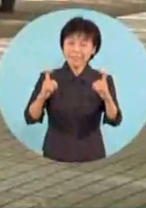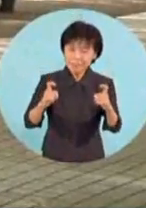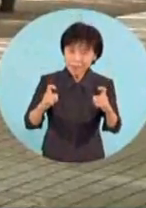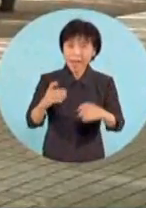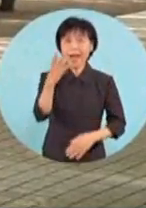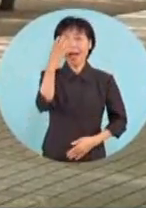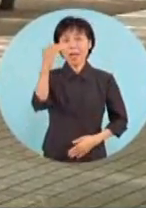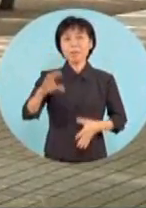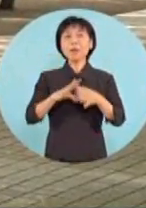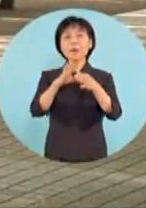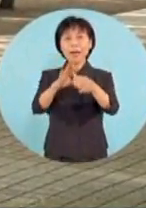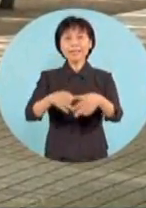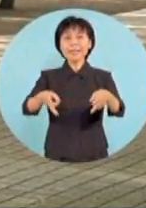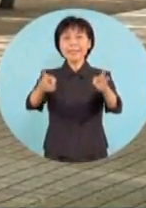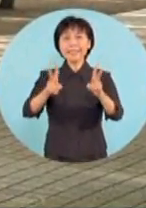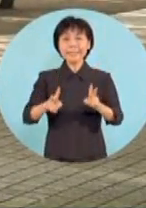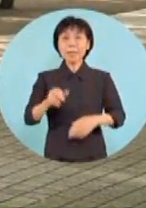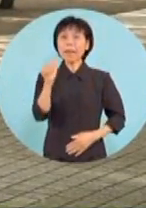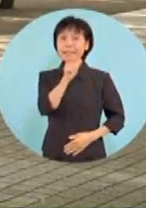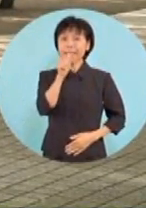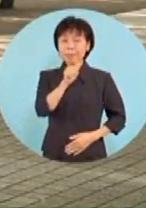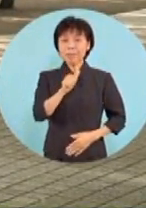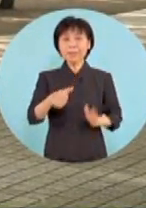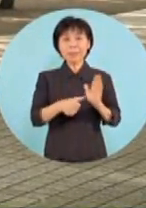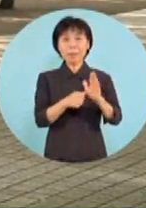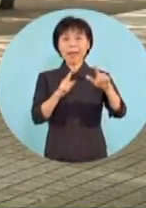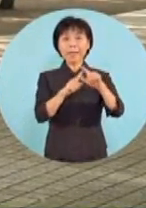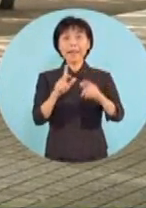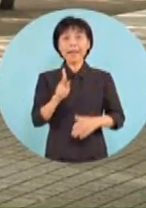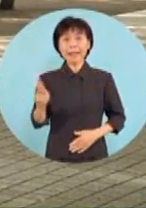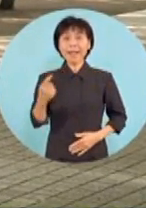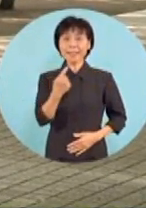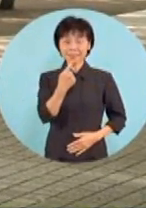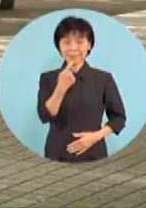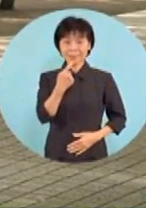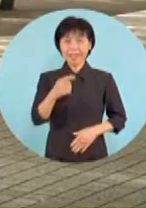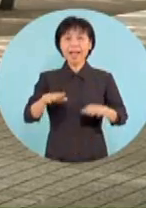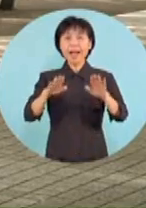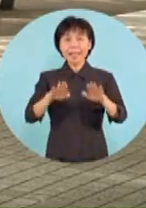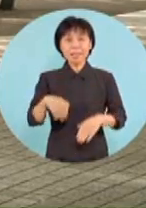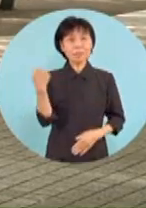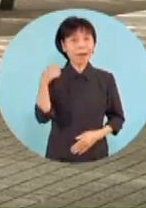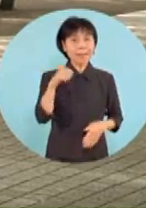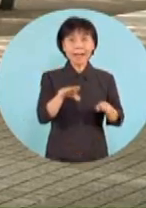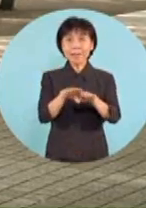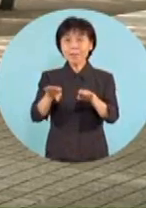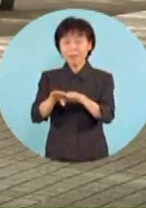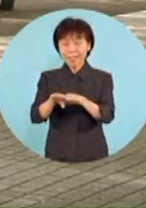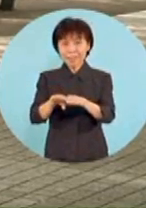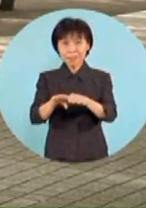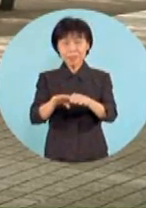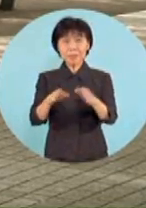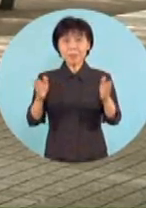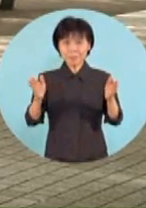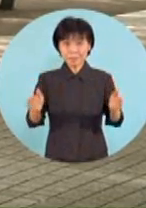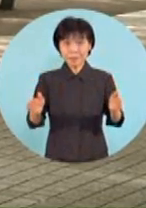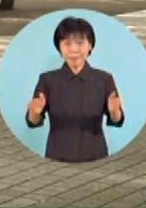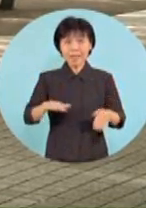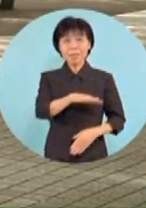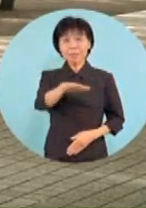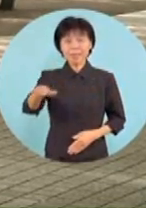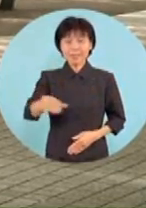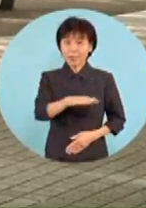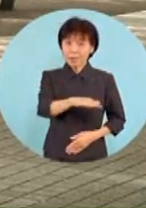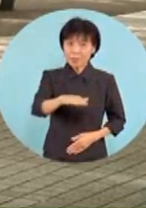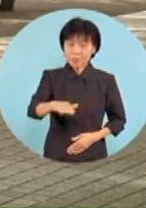こんにちは。魅力発信板橋ナビの千賀純子です。さあ、夏休み真っ只中ですが、区内の子どもたち、宿題は進